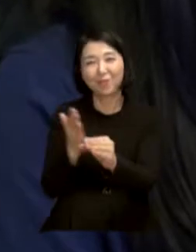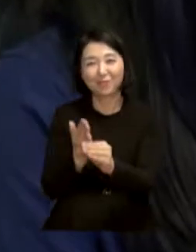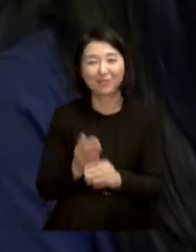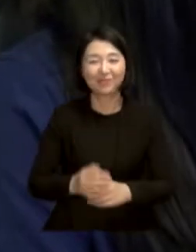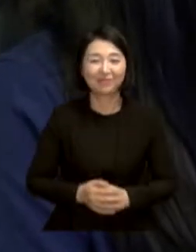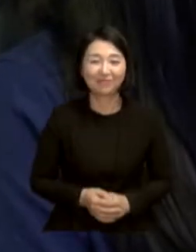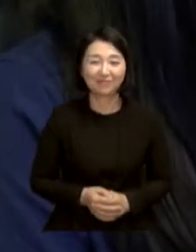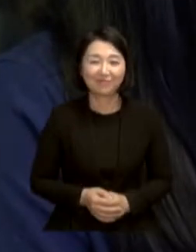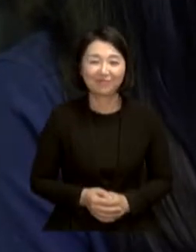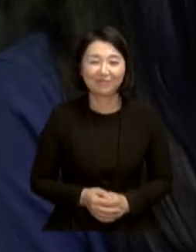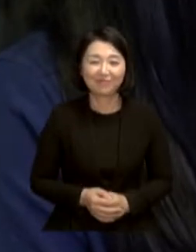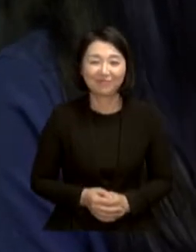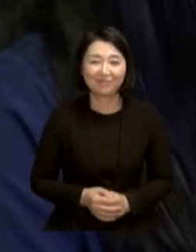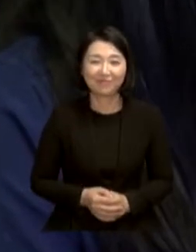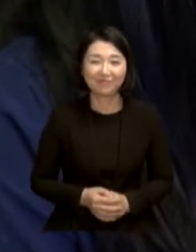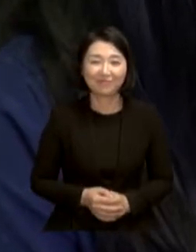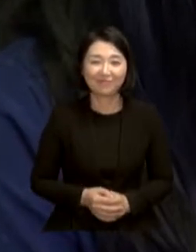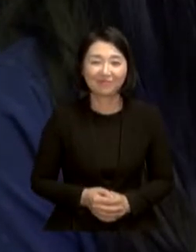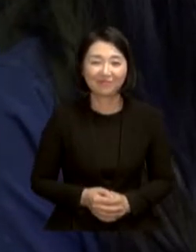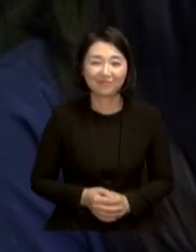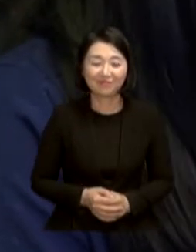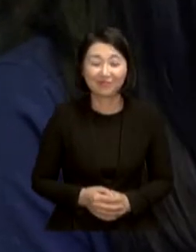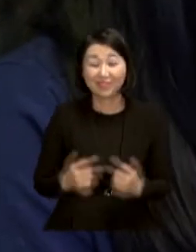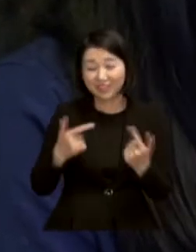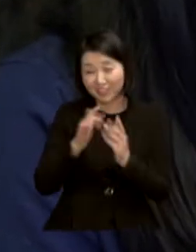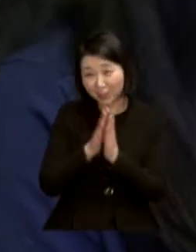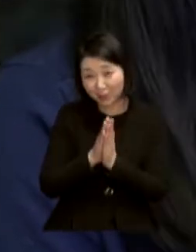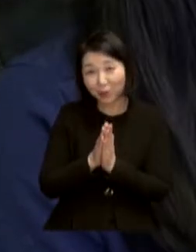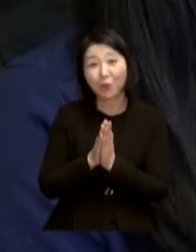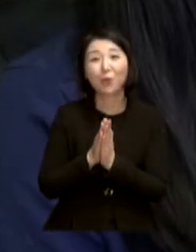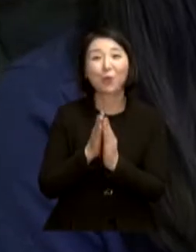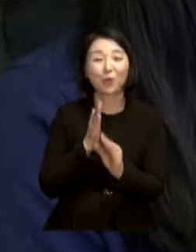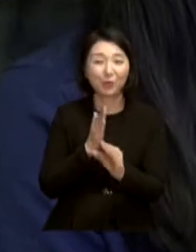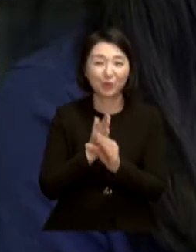항상 기도하고 있고 걱정하지 않았으면 좋겠어. 그리고